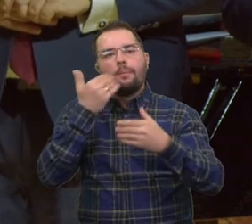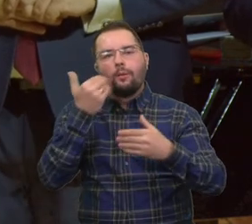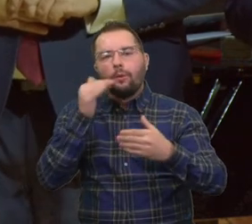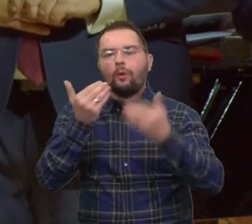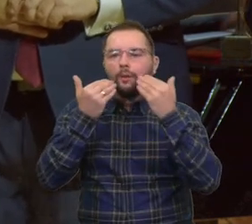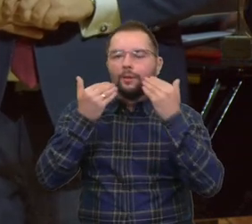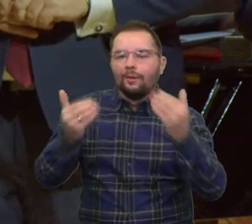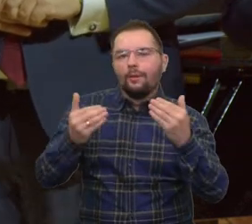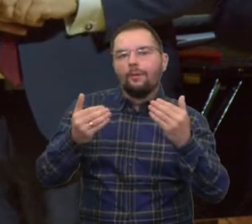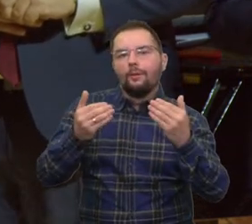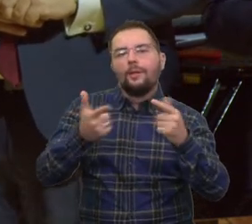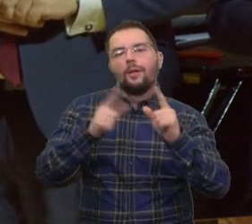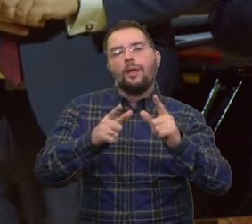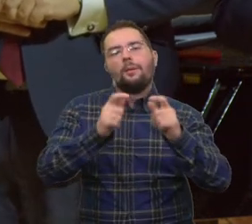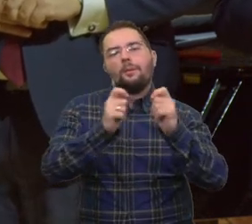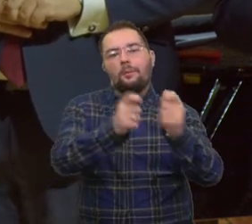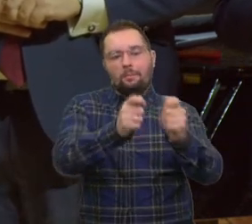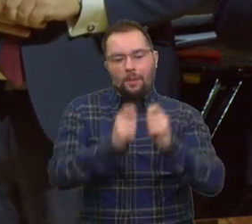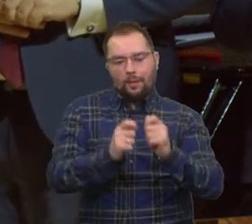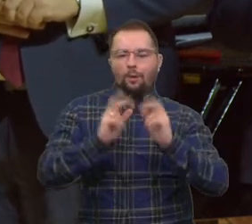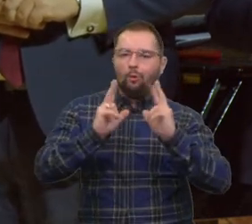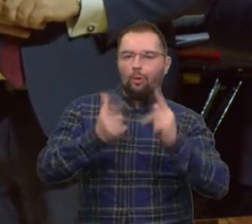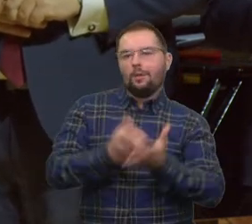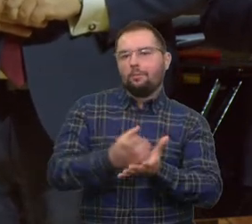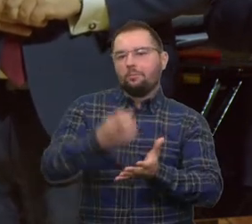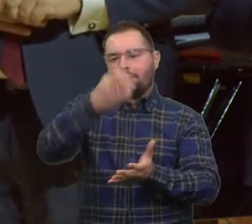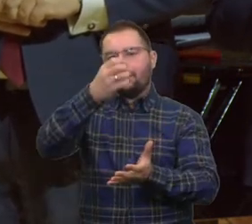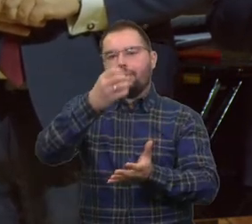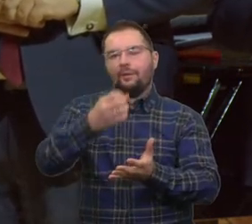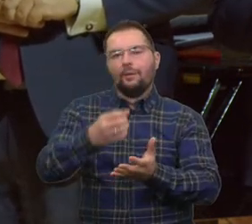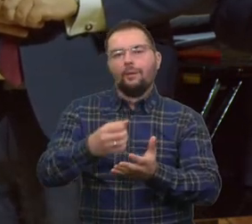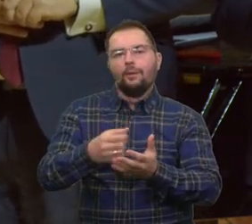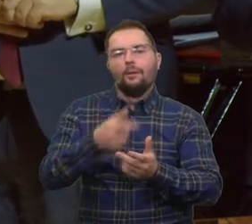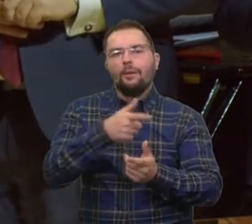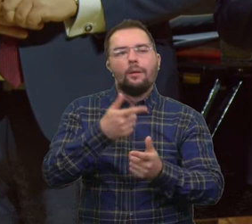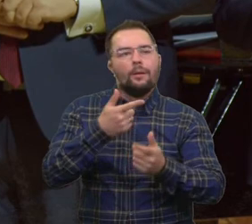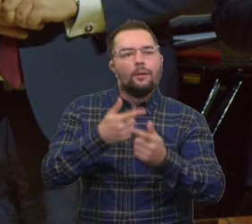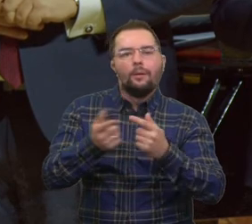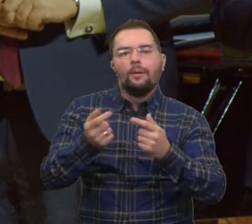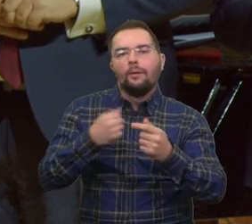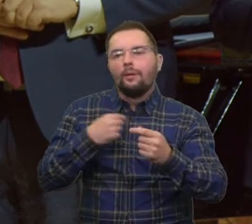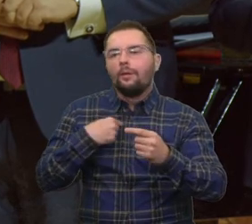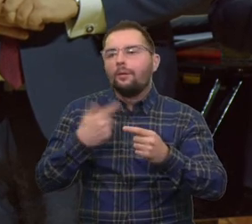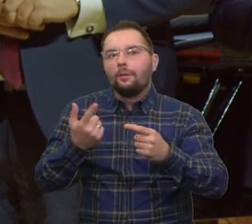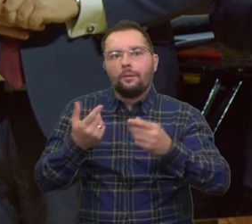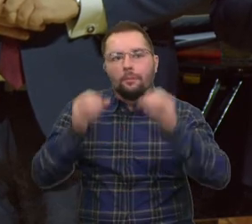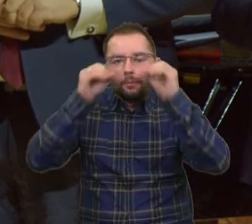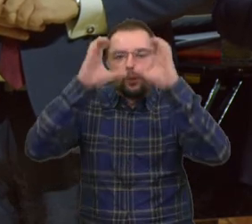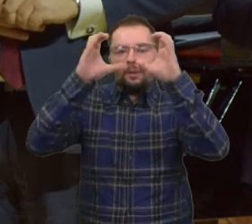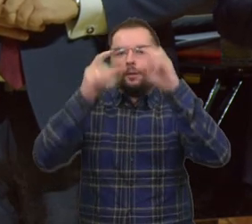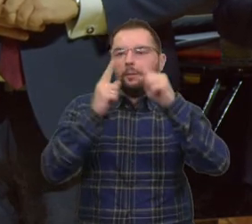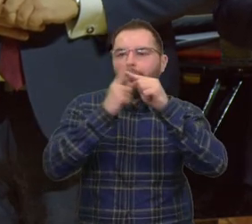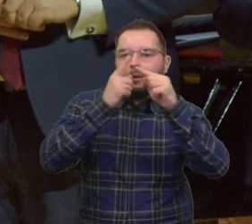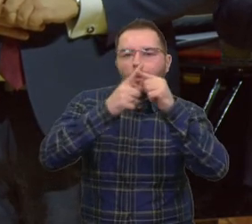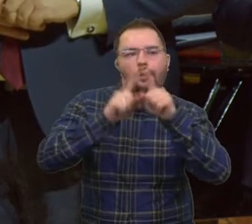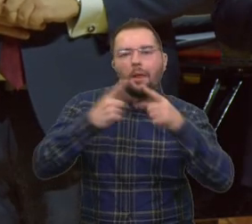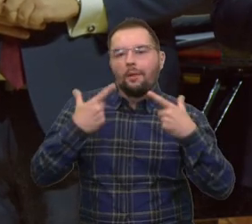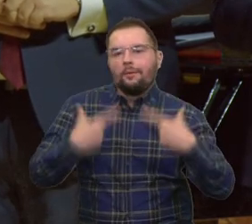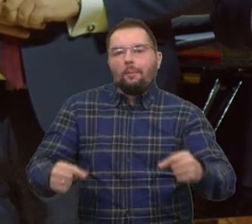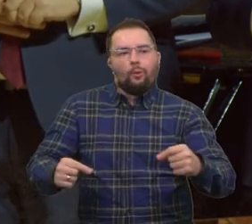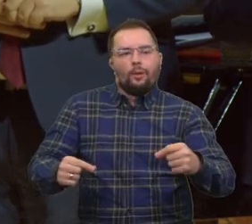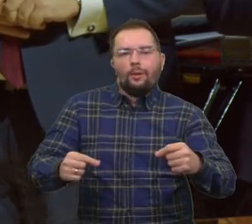serdecznie za to wyróżnienie, które no jest ogromnym dla mnie zaskoczeniem i